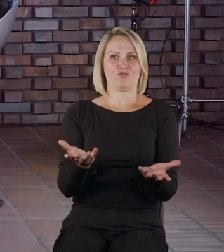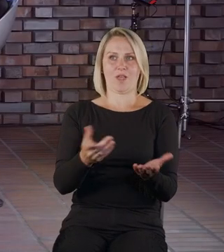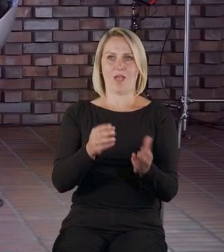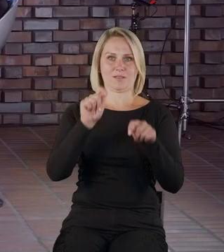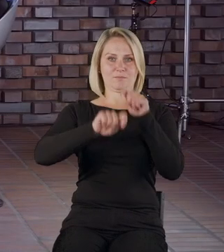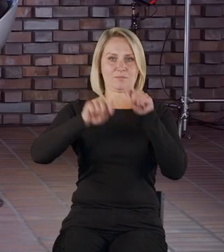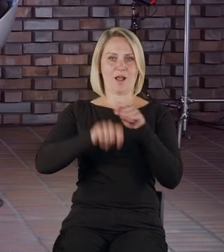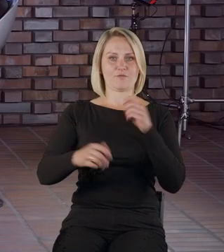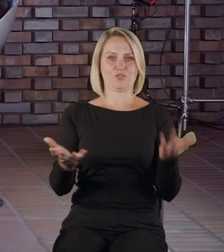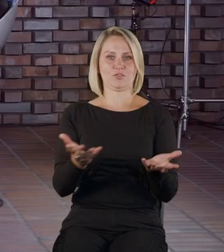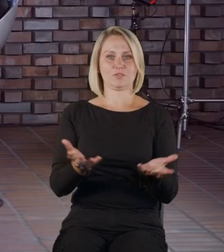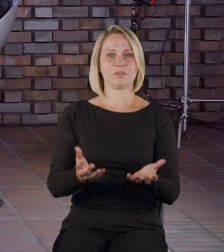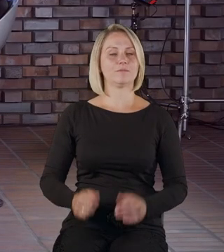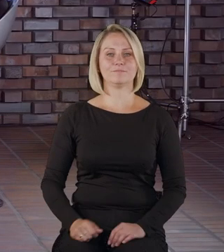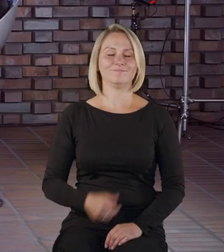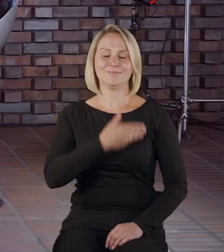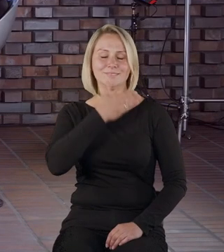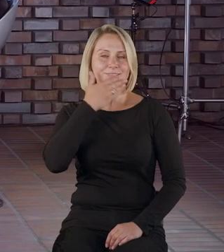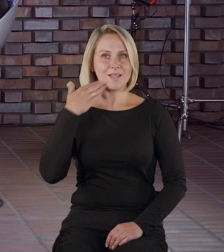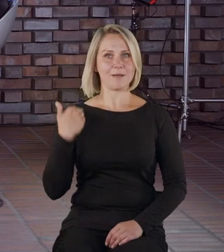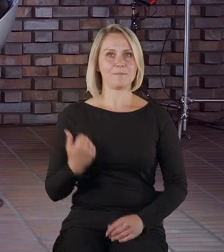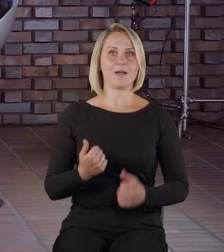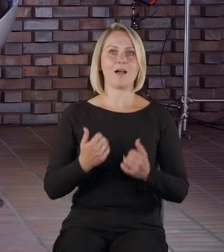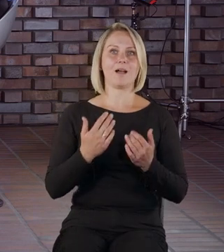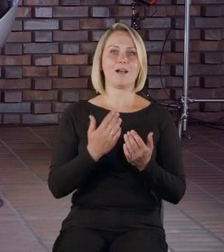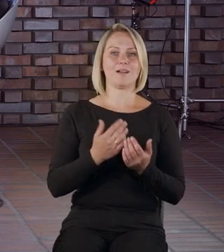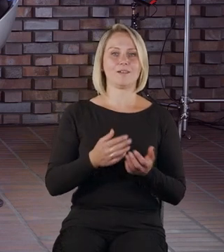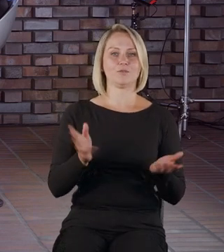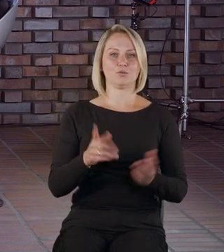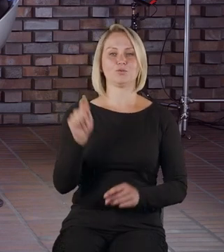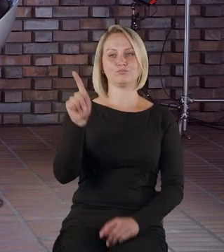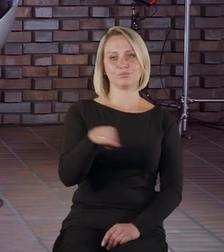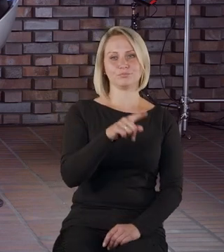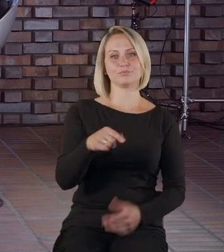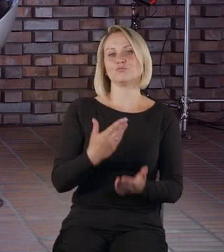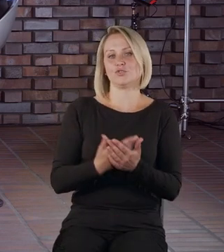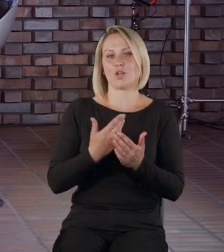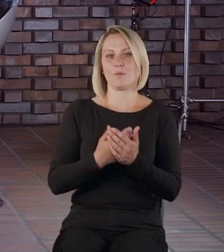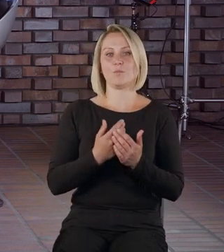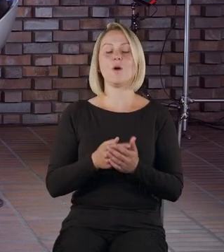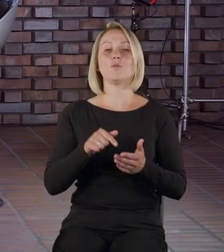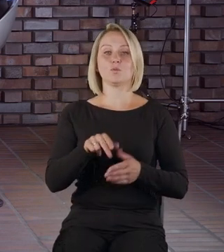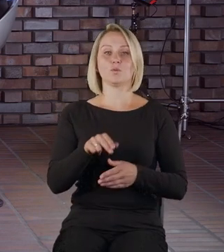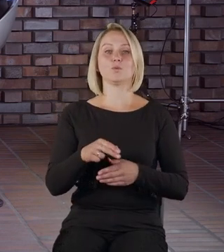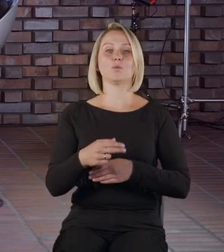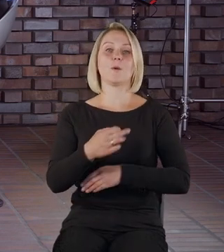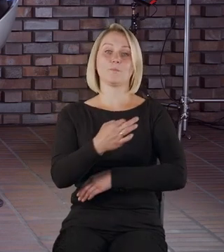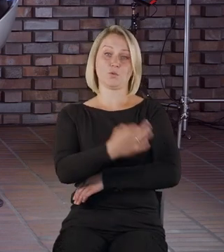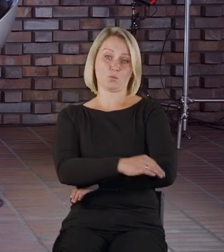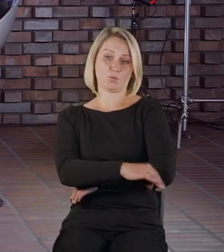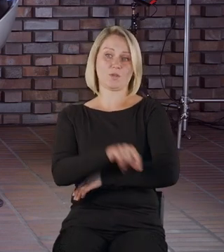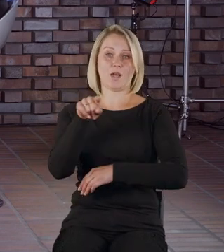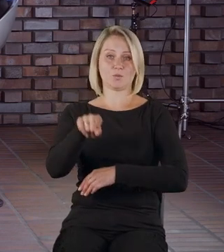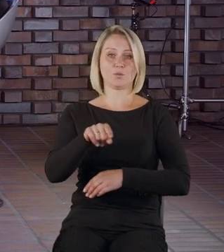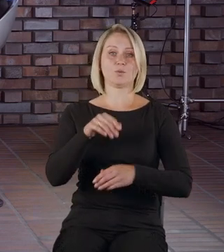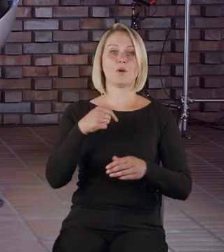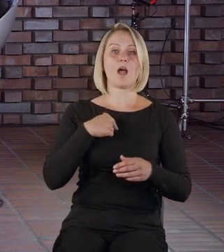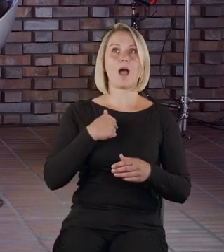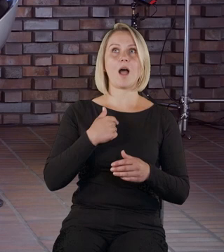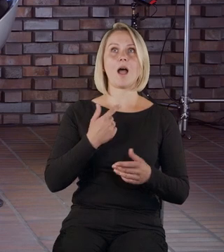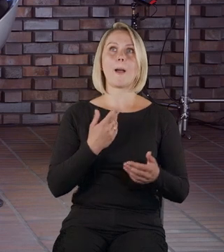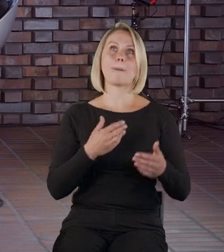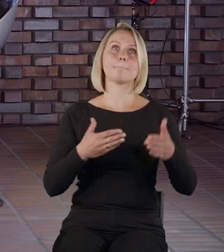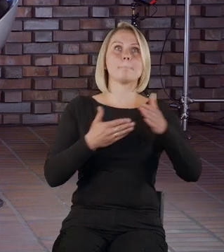to pytanie odpowiedzieć jednoznacznie. Nie, nie są dostępne, dlatego że nasza uczelnia nie określa